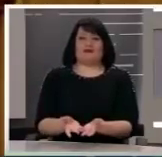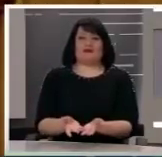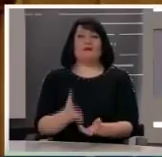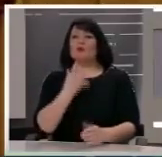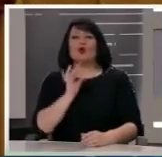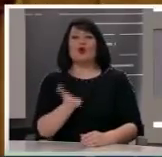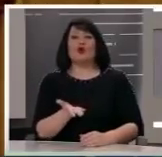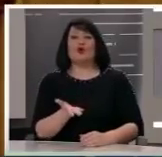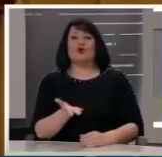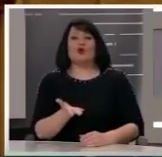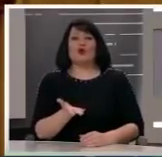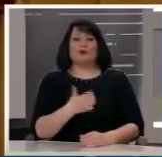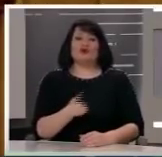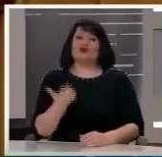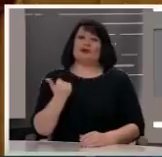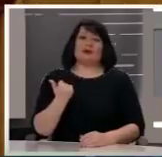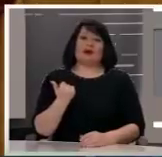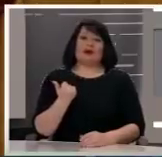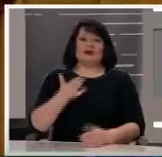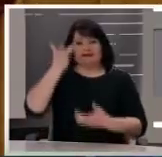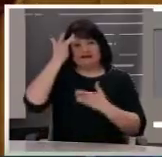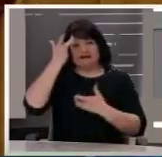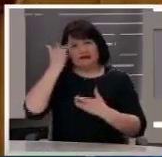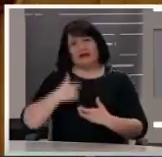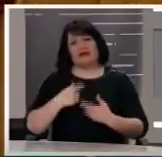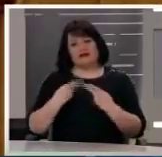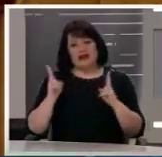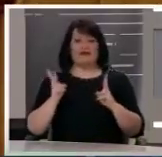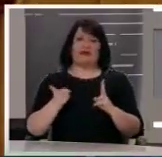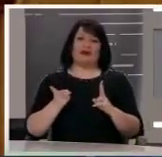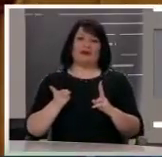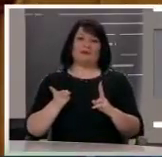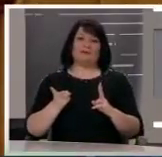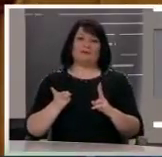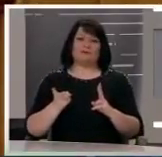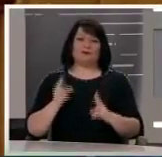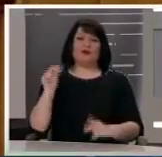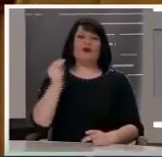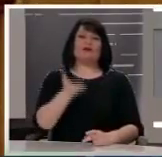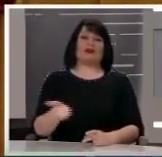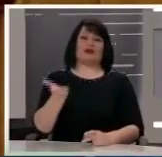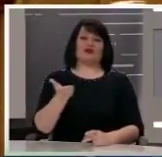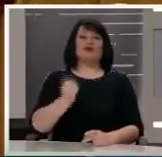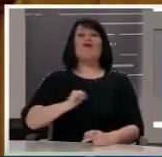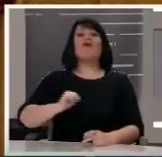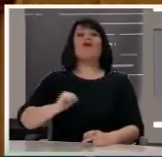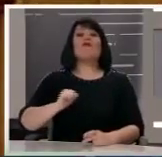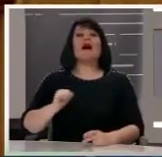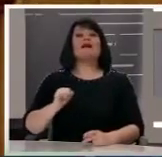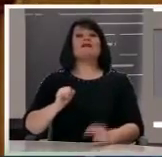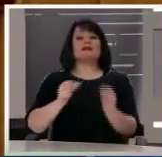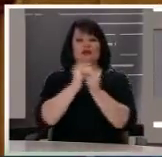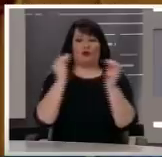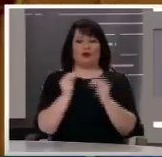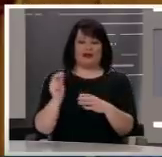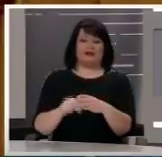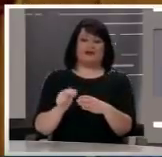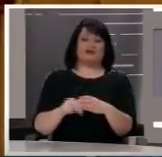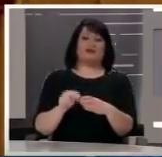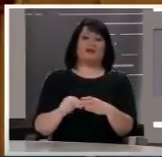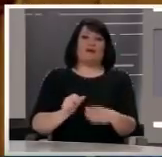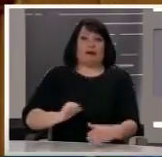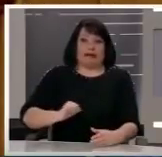ψηφίσατε γιατί. Γιατί δεν έχετε εμπιστοσύνη ούτε καν στη συνείδηση, την ελεύθερη, την βούληση και τη συνείδηση των βουλευτών σας. Φοβάσασταν το αποτέλεσμα της κάλπης.